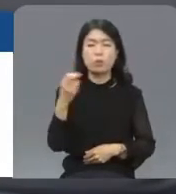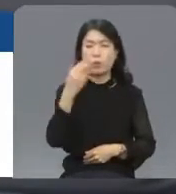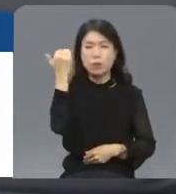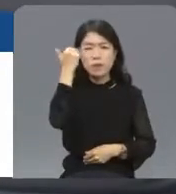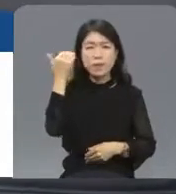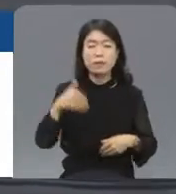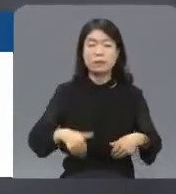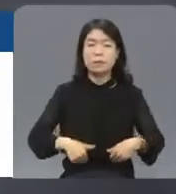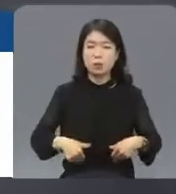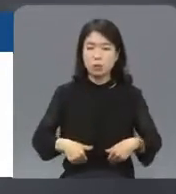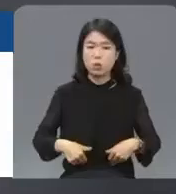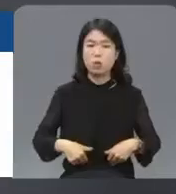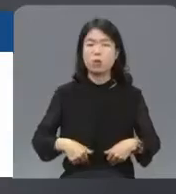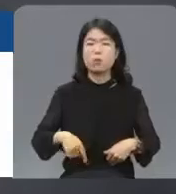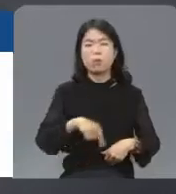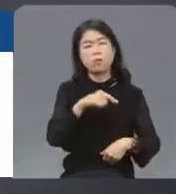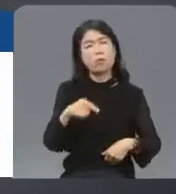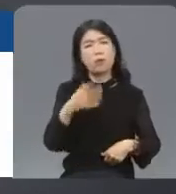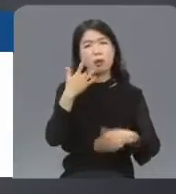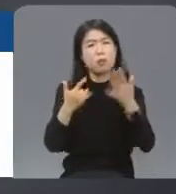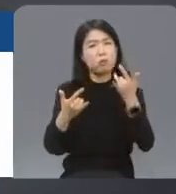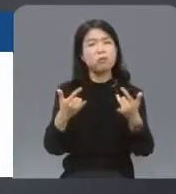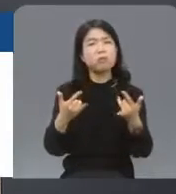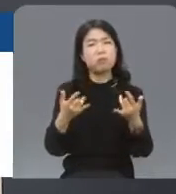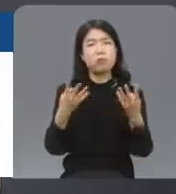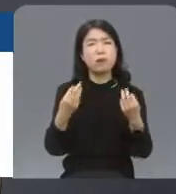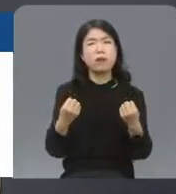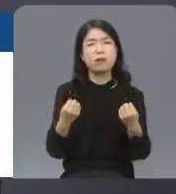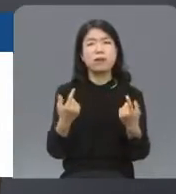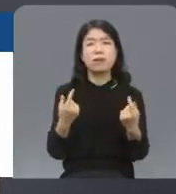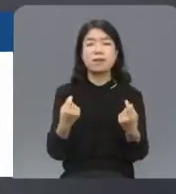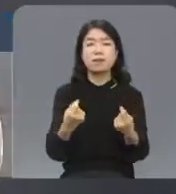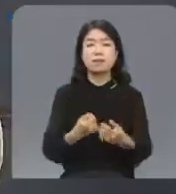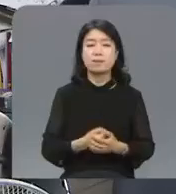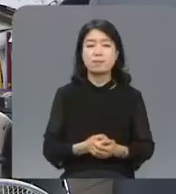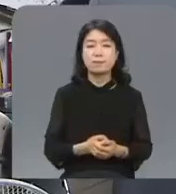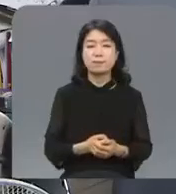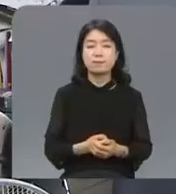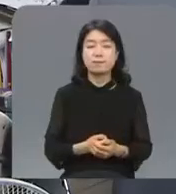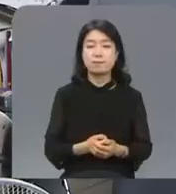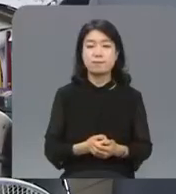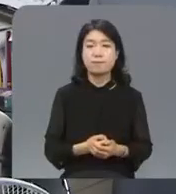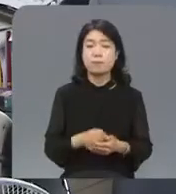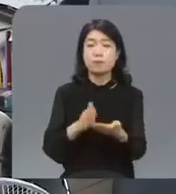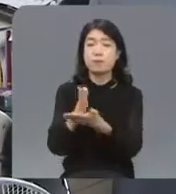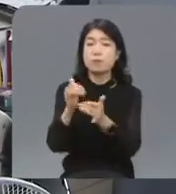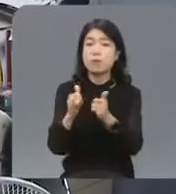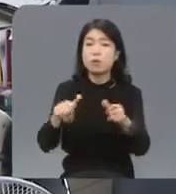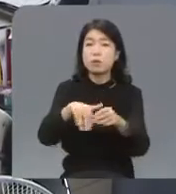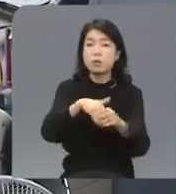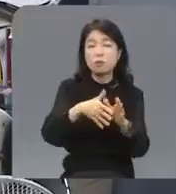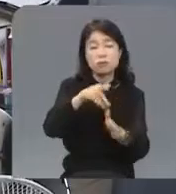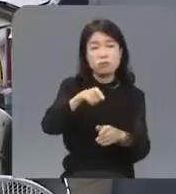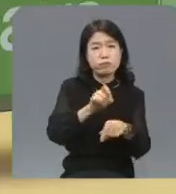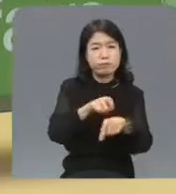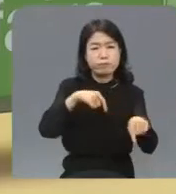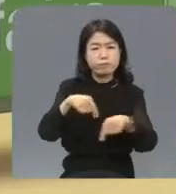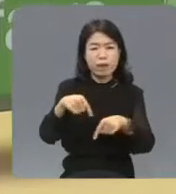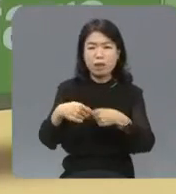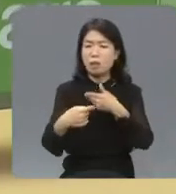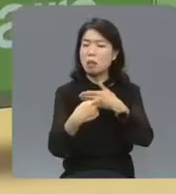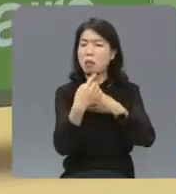또 지식도 있어야 되고 하는데 이런 부분들 제가 많이 놓친 것 같습니다. 전문가들은 목포시의 이런 행정에